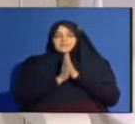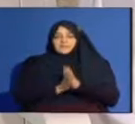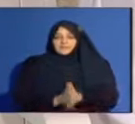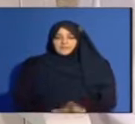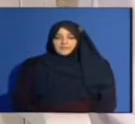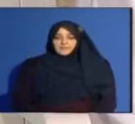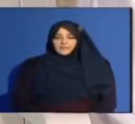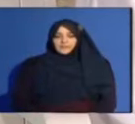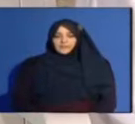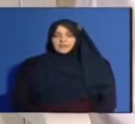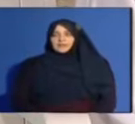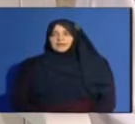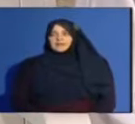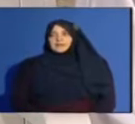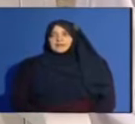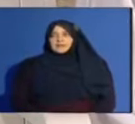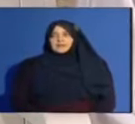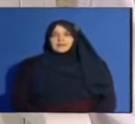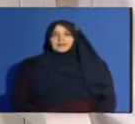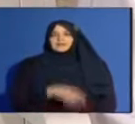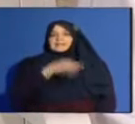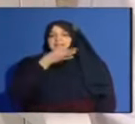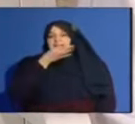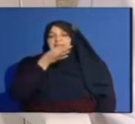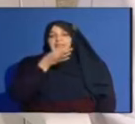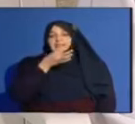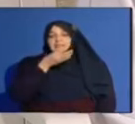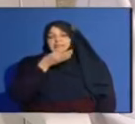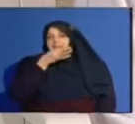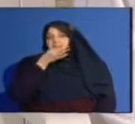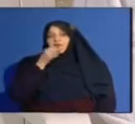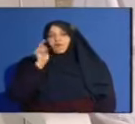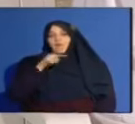الأحكام الأجنبية إلى آخره إلا بعد إضفاء الصيغة التنفيذية